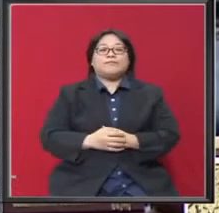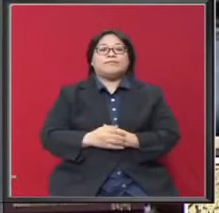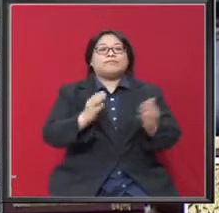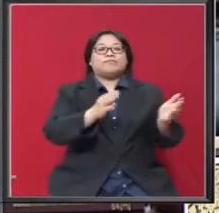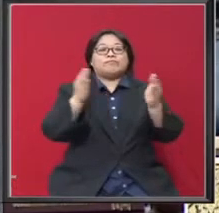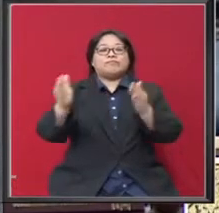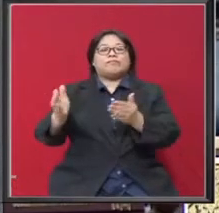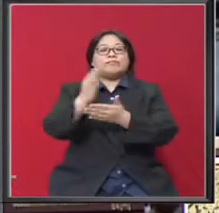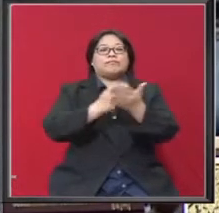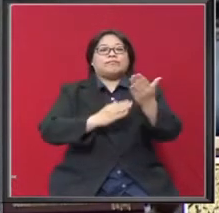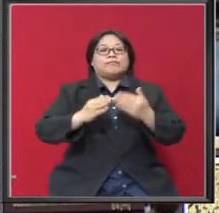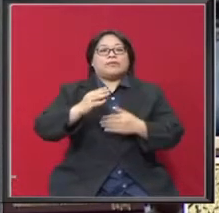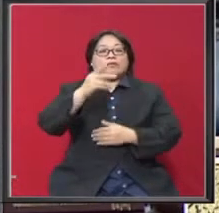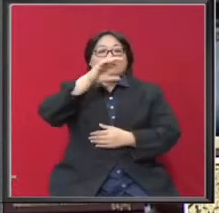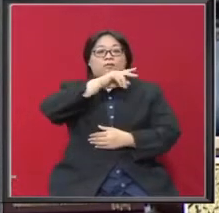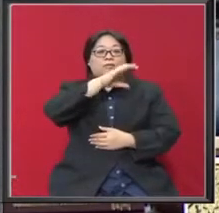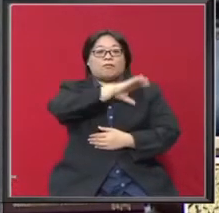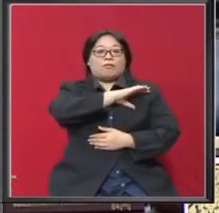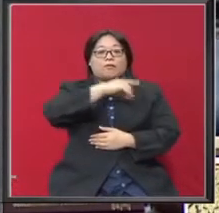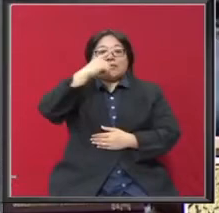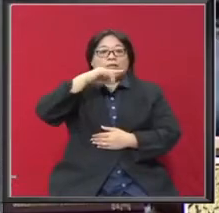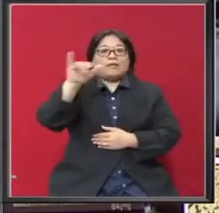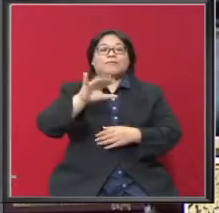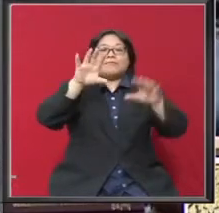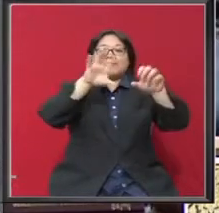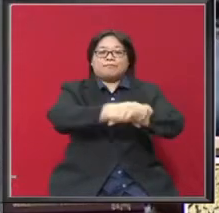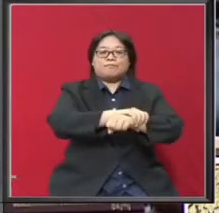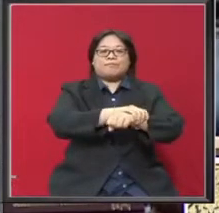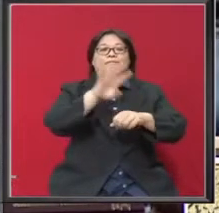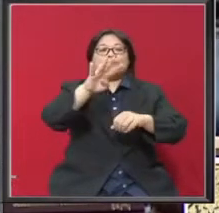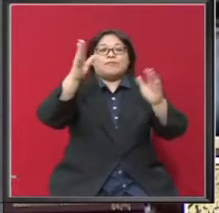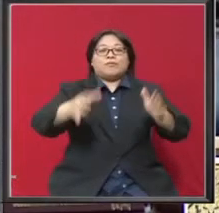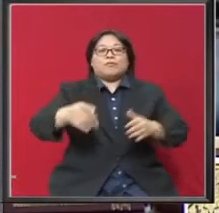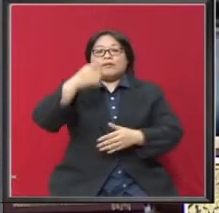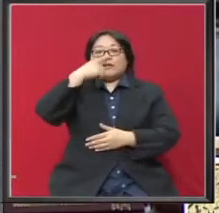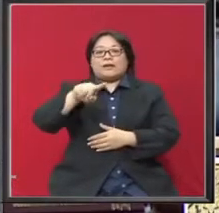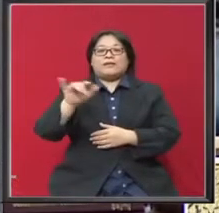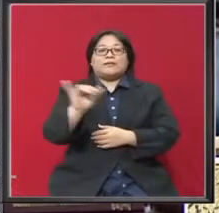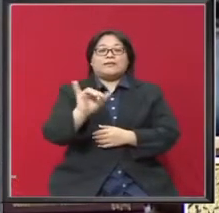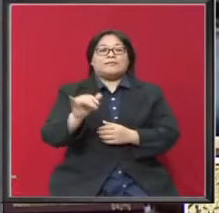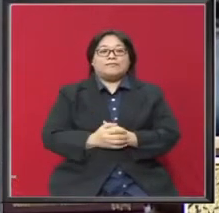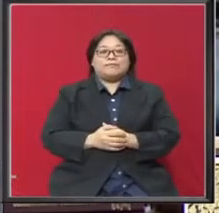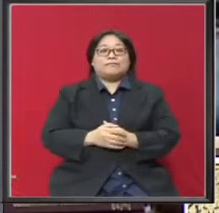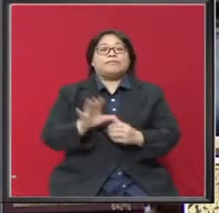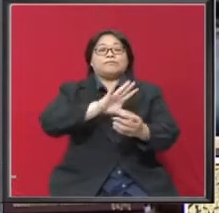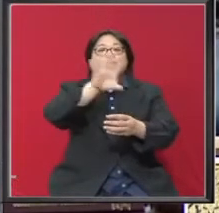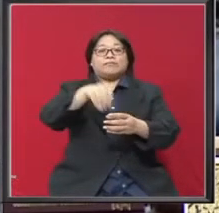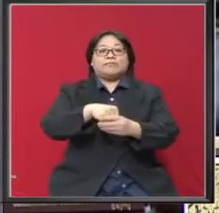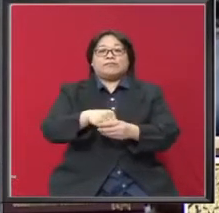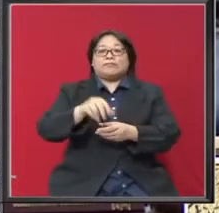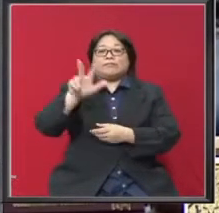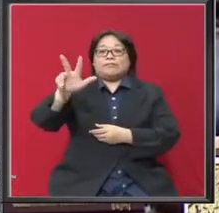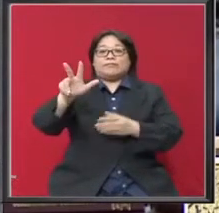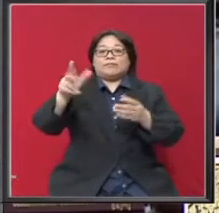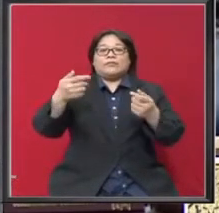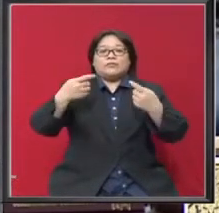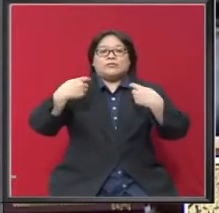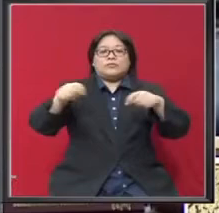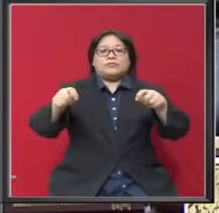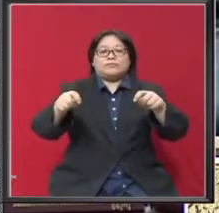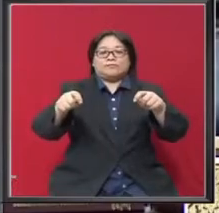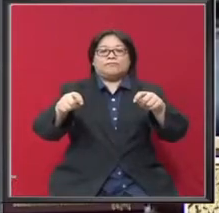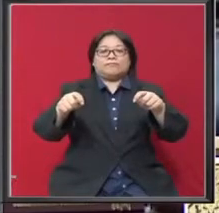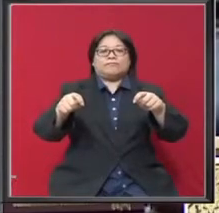Selain itu pihak berkuasa Thailand juga telah menahan paksa spek warga negara kalian ini Eh ini termasuk tiga yang cuma